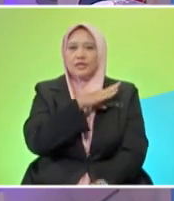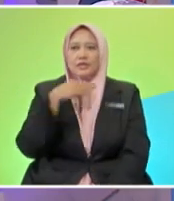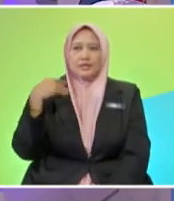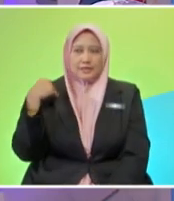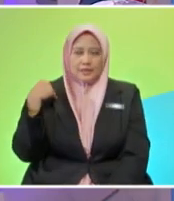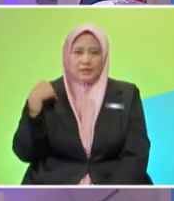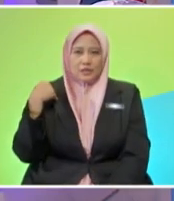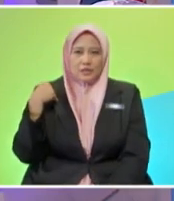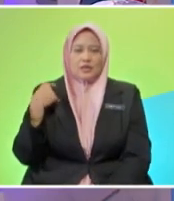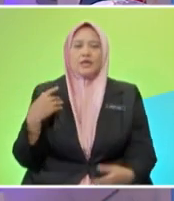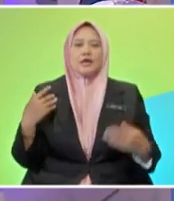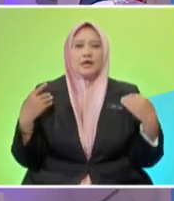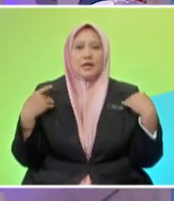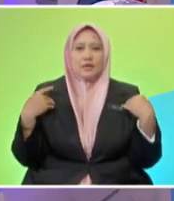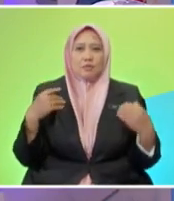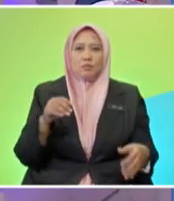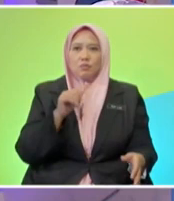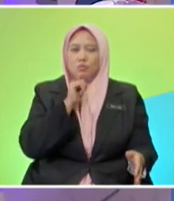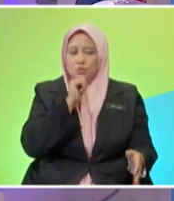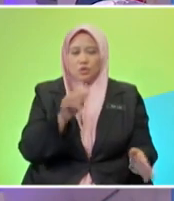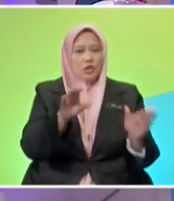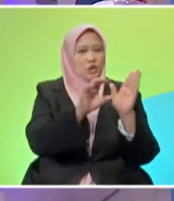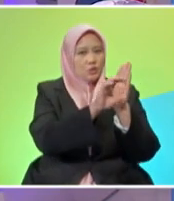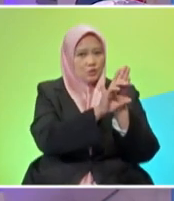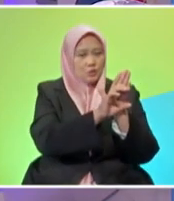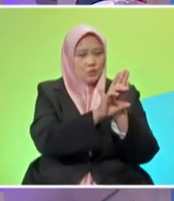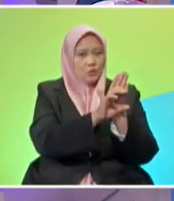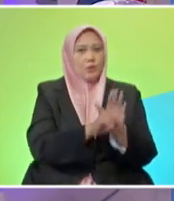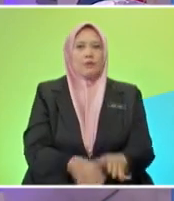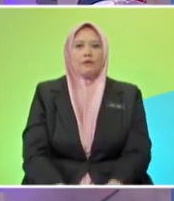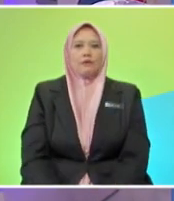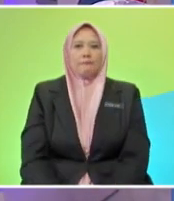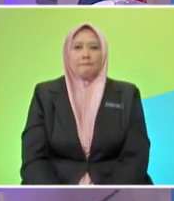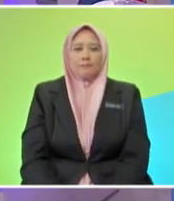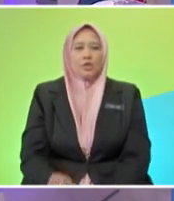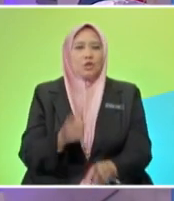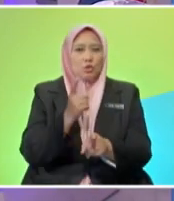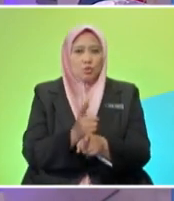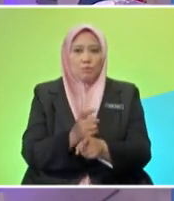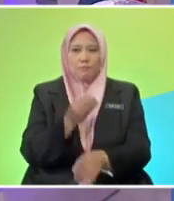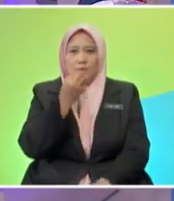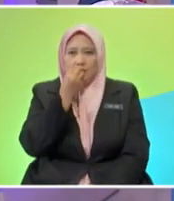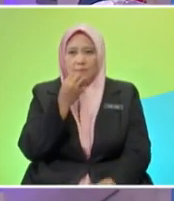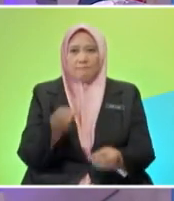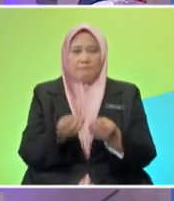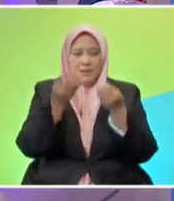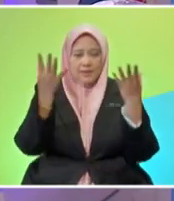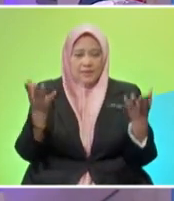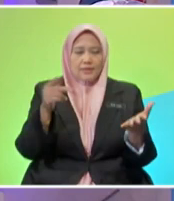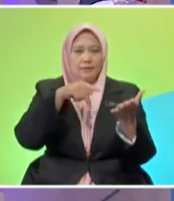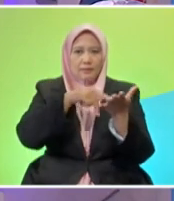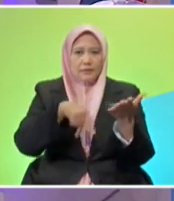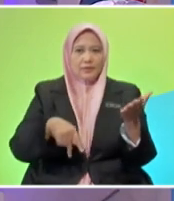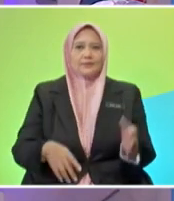ketiga, bukan contoh. Jadi, tepat sekali. Makan banyak pelawas itu merupakan idea utama